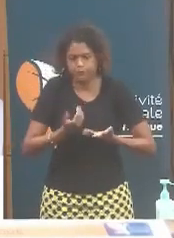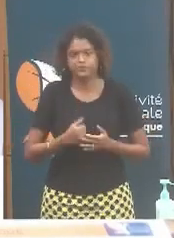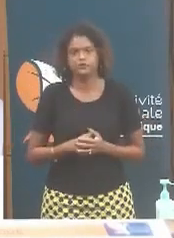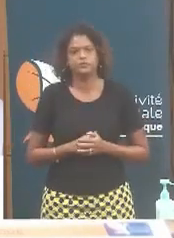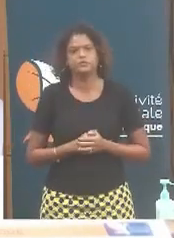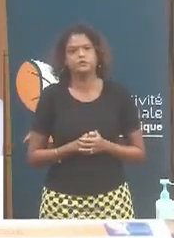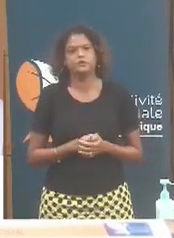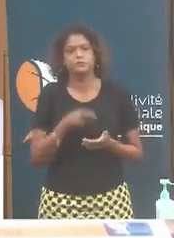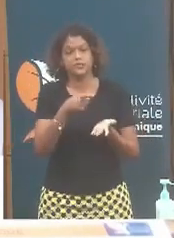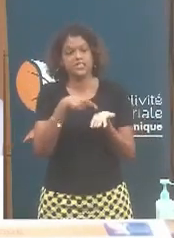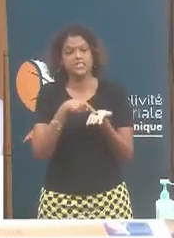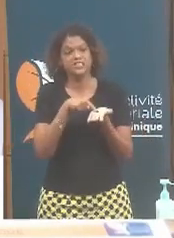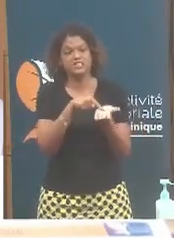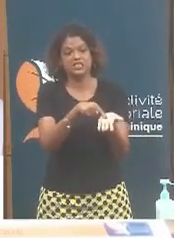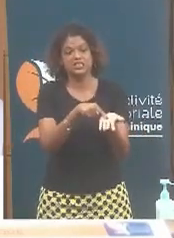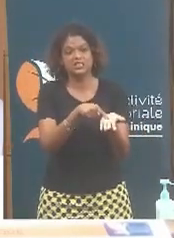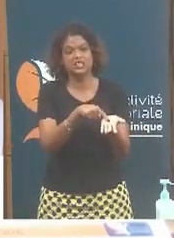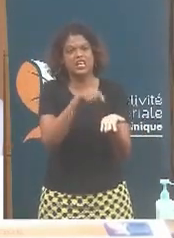de dette du